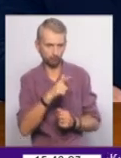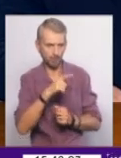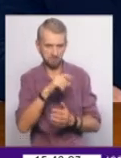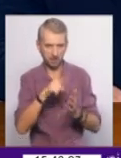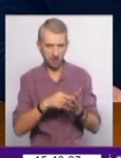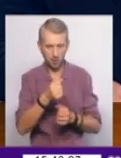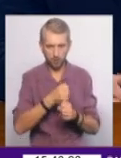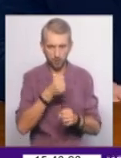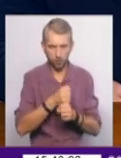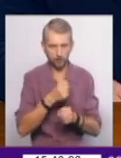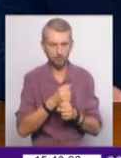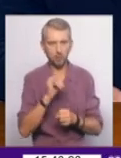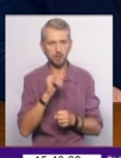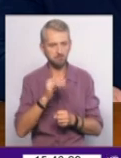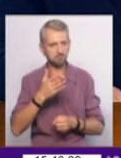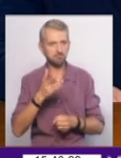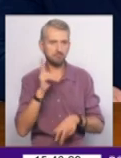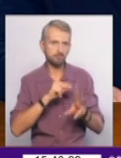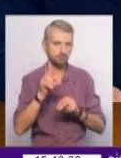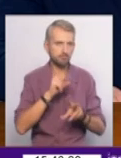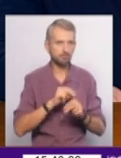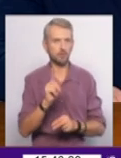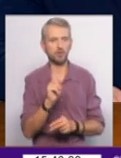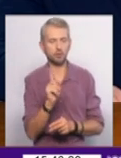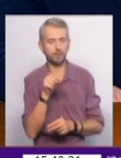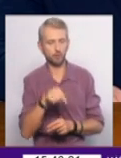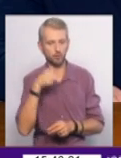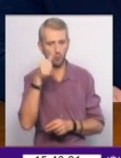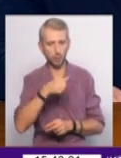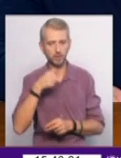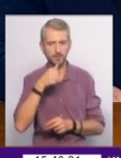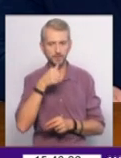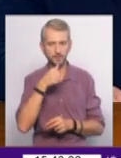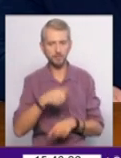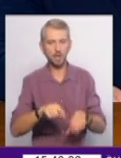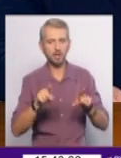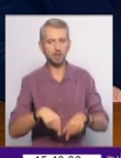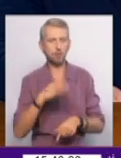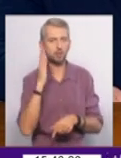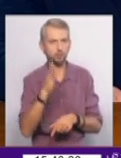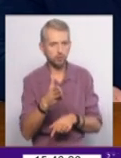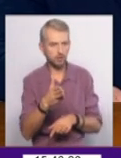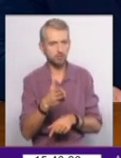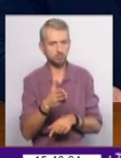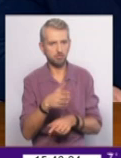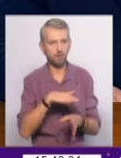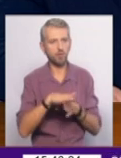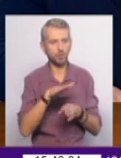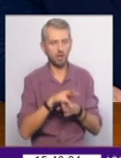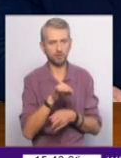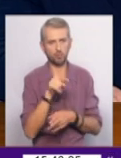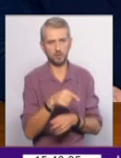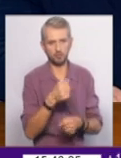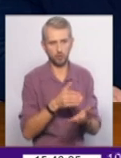і тішимо себе надією, що в цьому році також буде визначений підрядник по цьому напрямку, тому